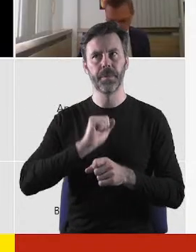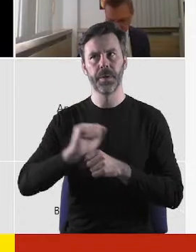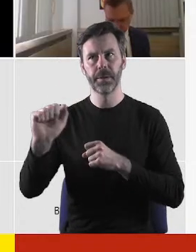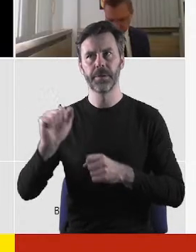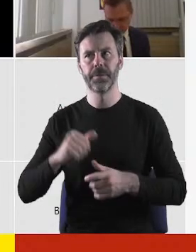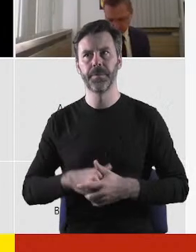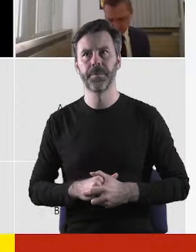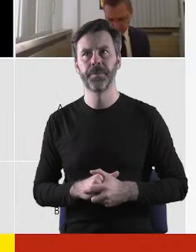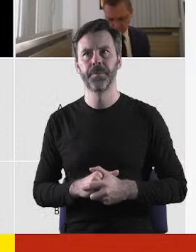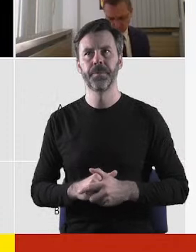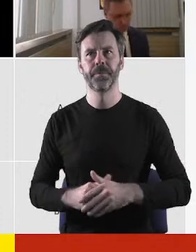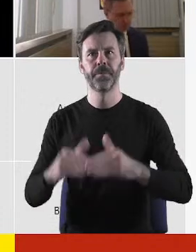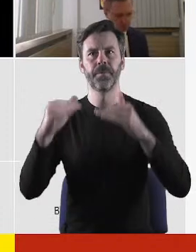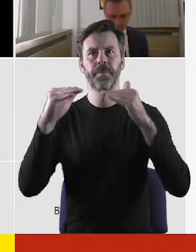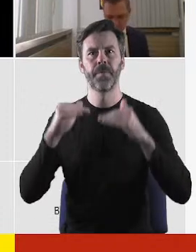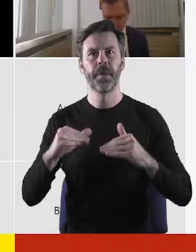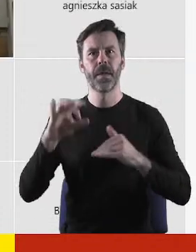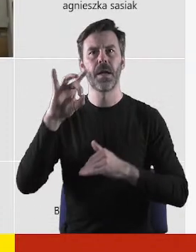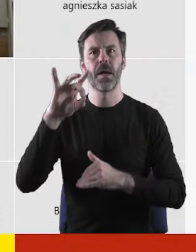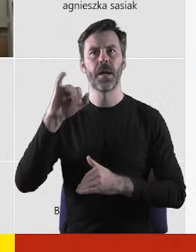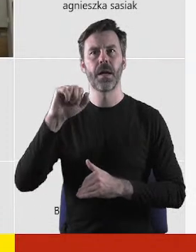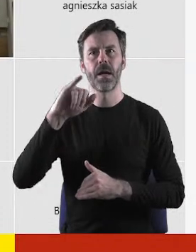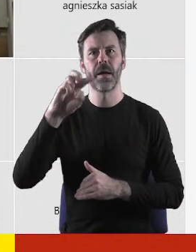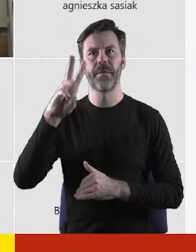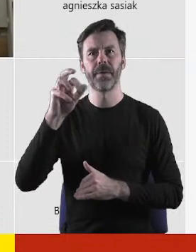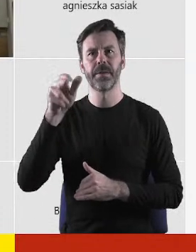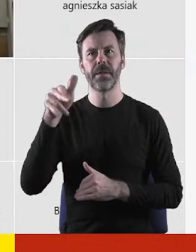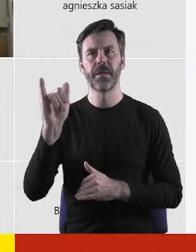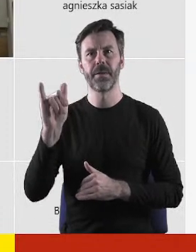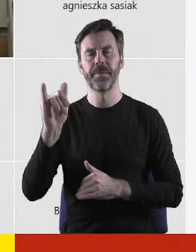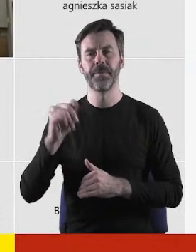obecny. Pan radny Arkadiusz Gajewski.